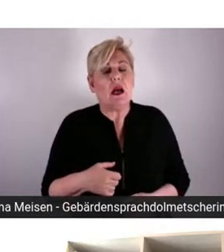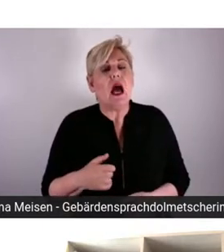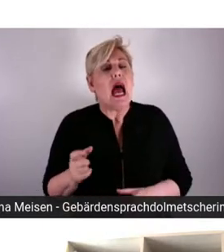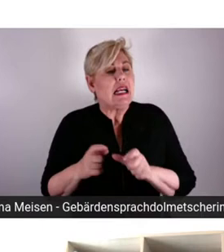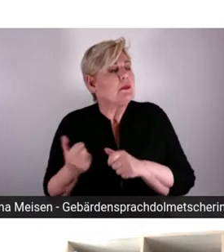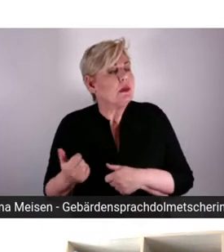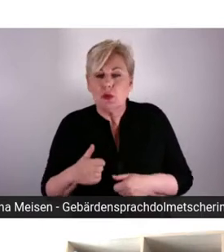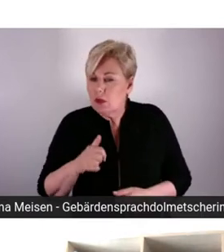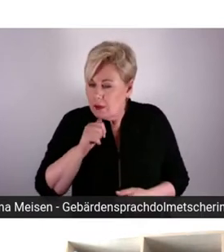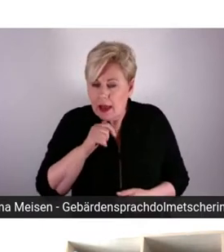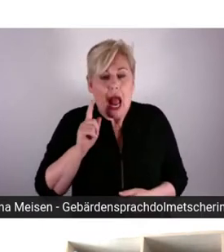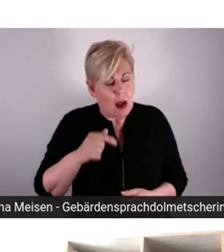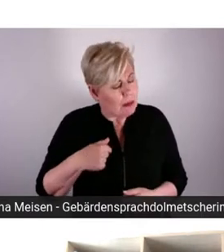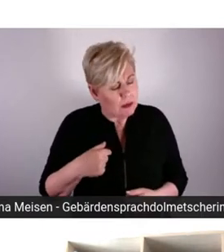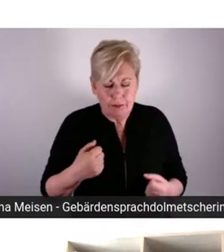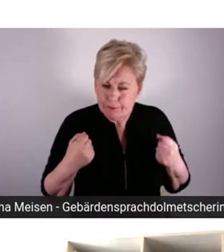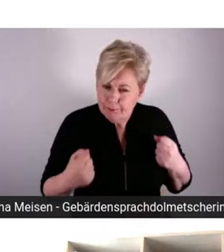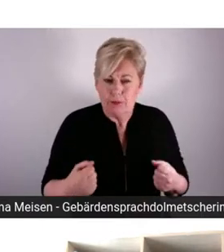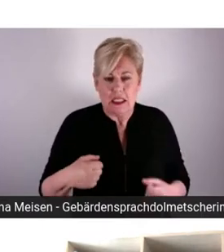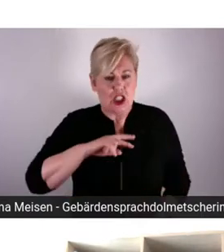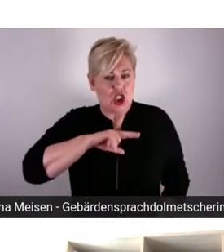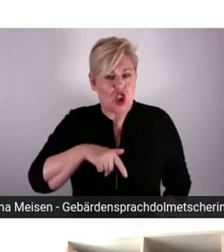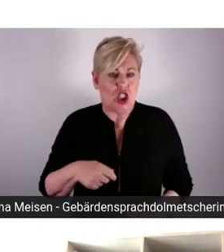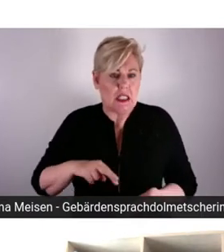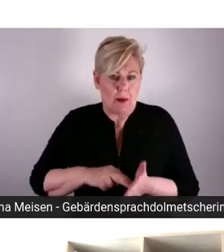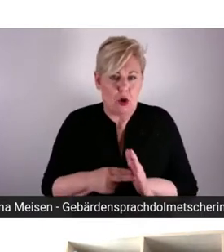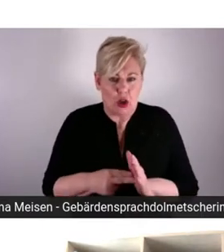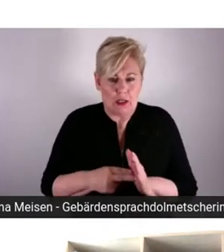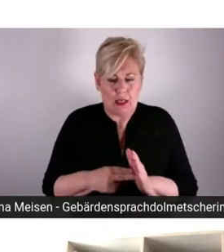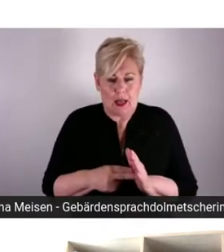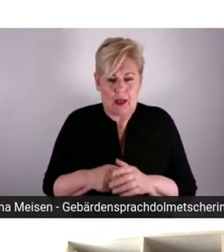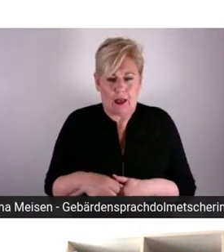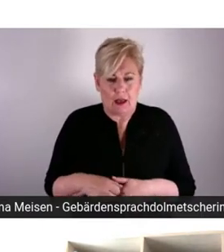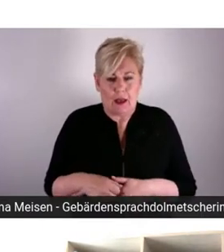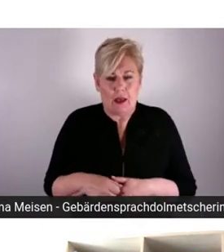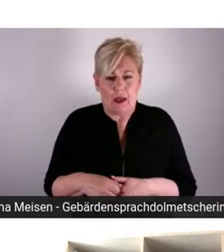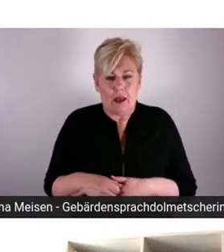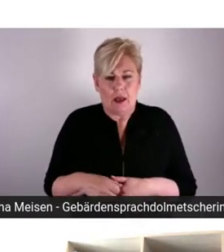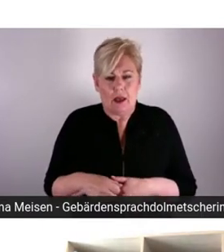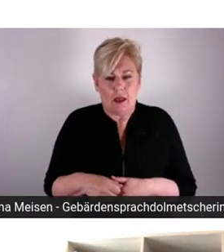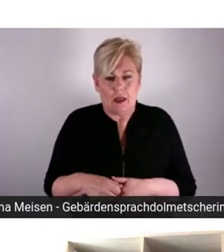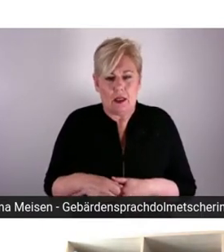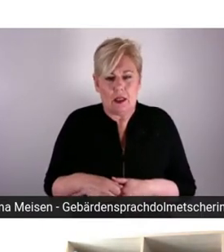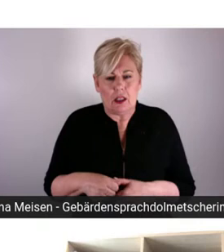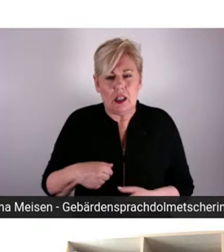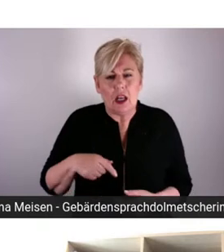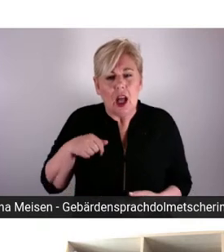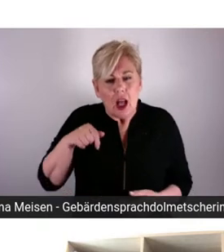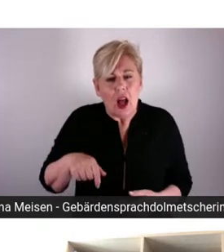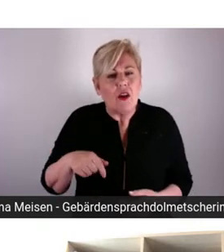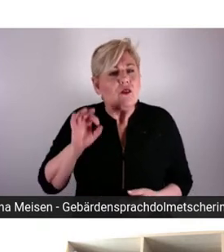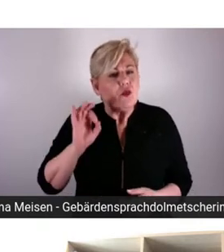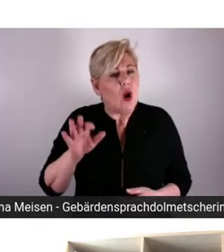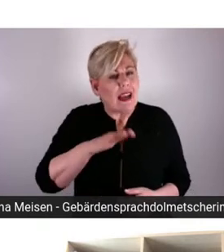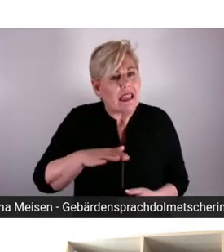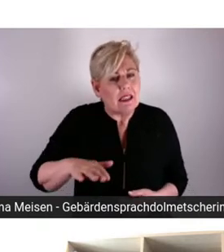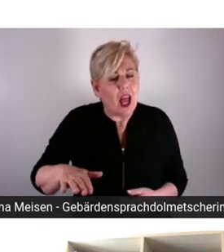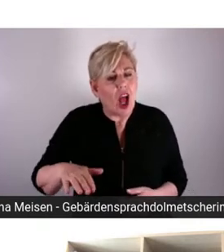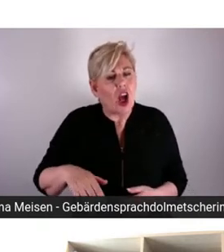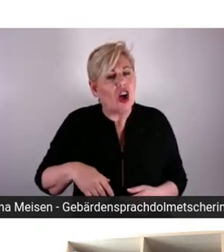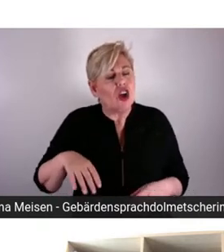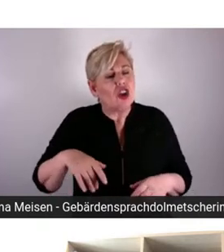hier den ganz, ganz großen Schwerpunkt in der Sozialpolitik, in unseren Talentschulen, mit unserem German Bean Schulschuss für benachteiligte Kinder in